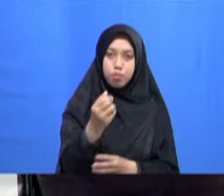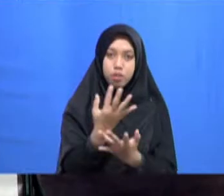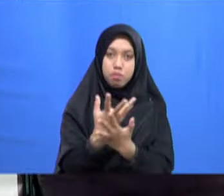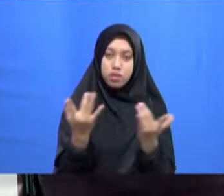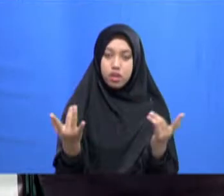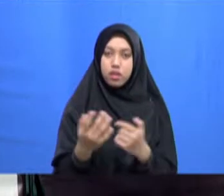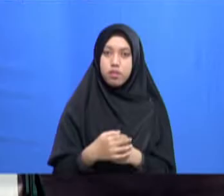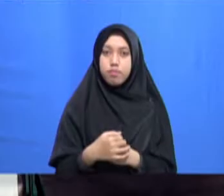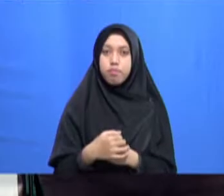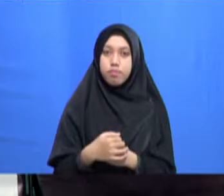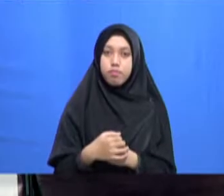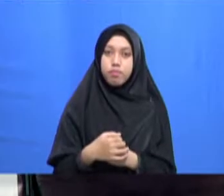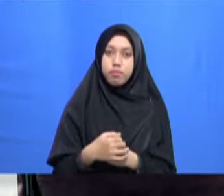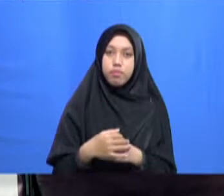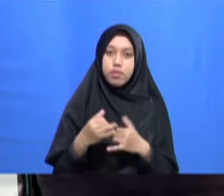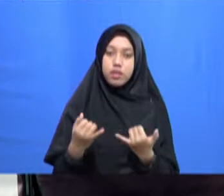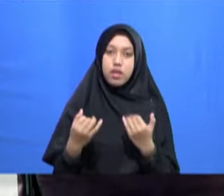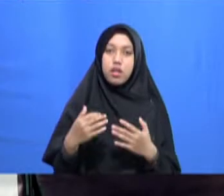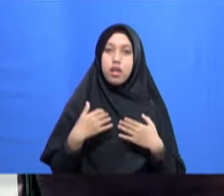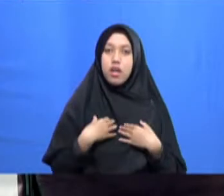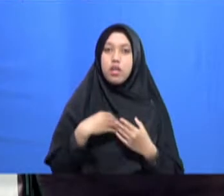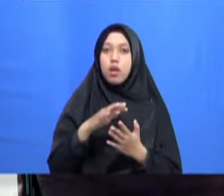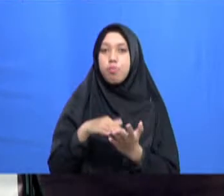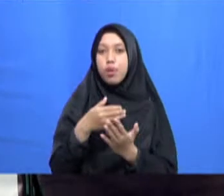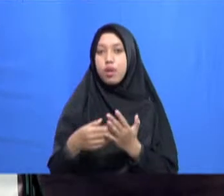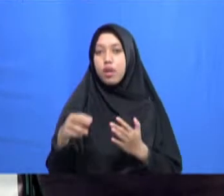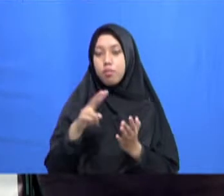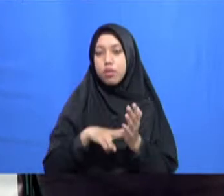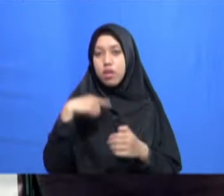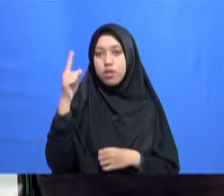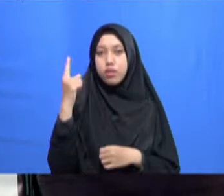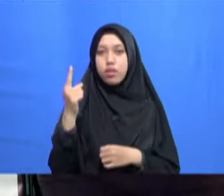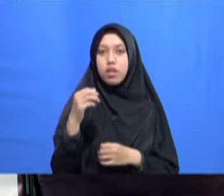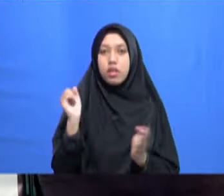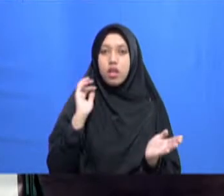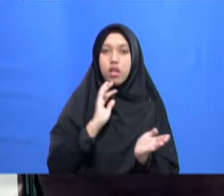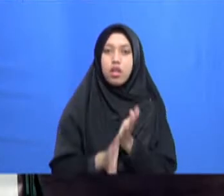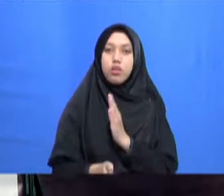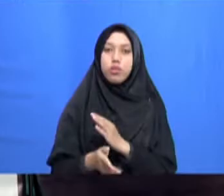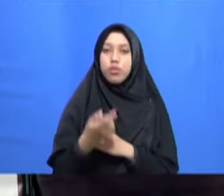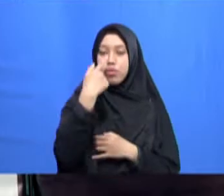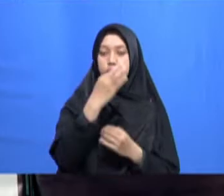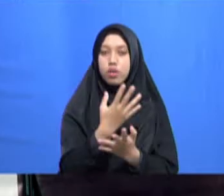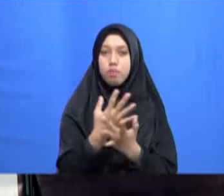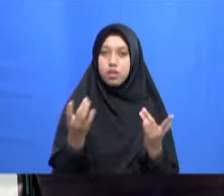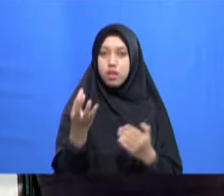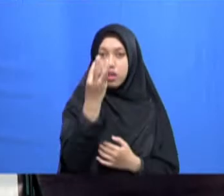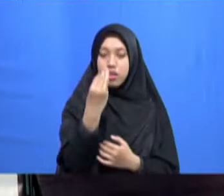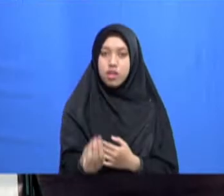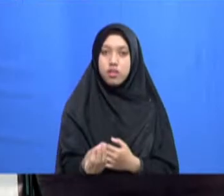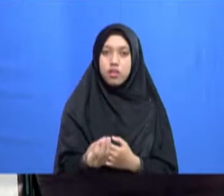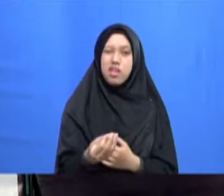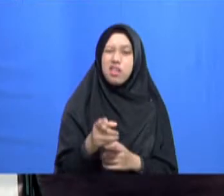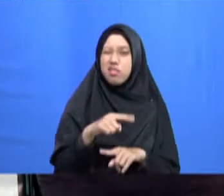maka sekarang ada beberapa program nasional yang menjurus kepada langsung kepada masyarakat, khususnya masyarakat desa. Sayangnya program-program